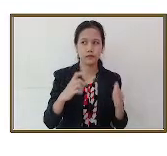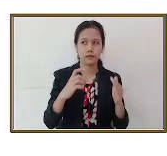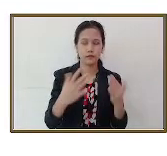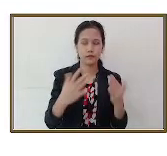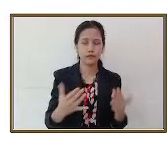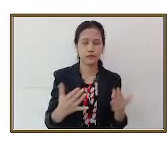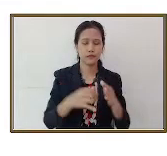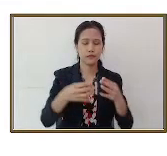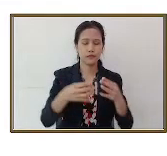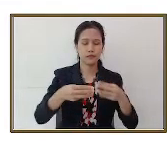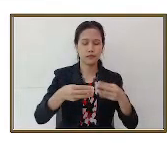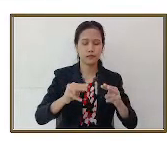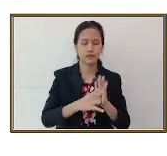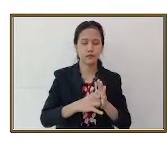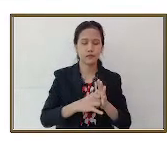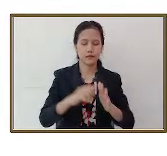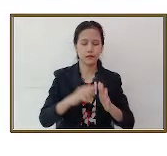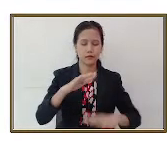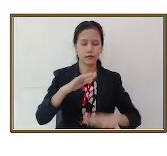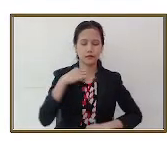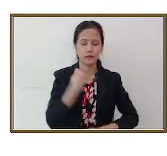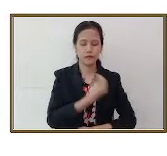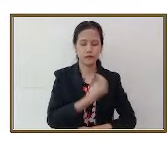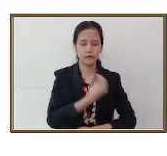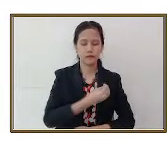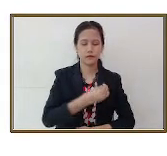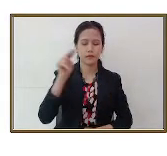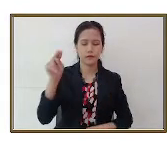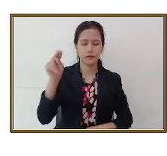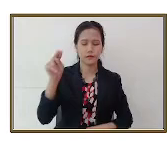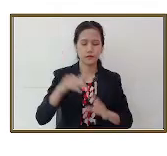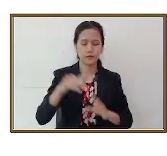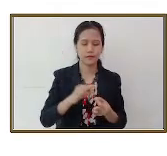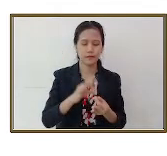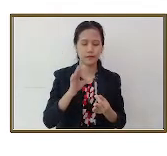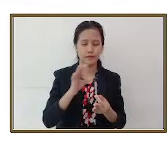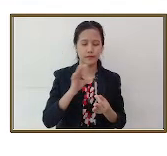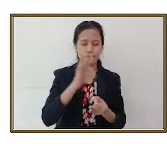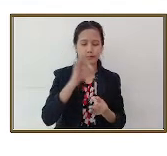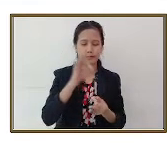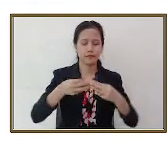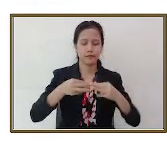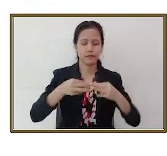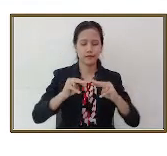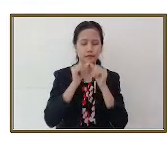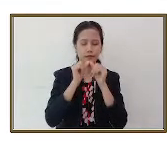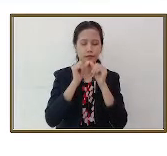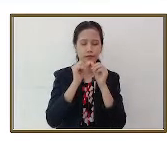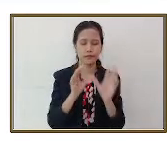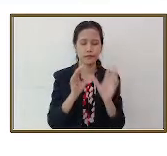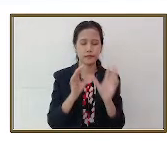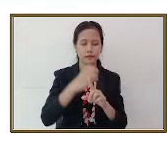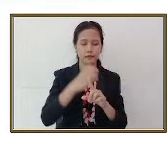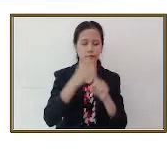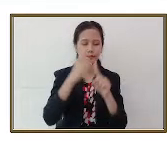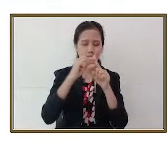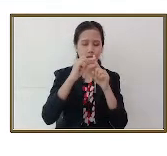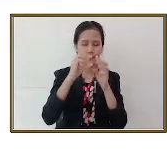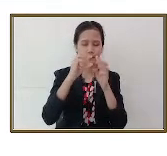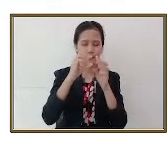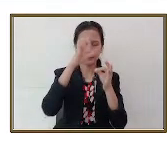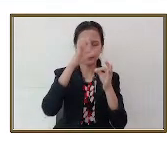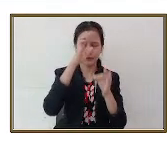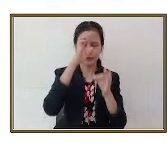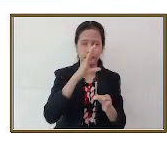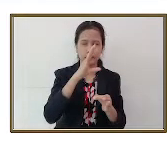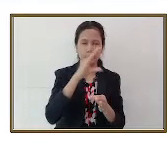nakapag-suffice, Panginoon, sa pangailangan ng inyo pong mga anak. Pagpalain niyo po ang bawat salita. At ang